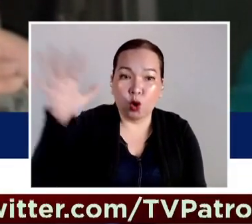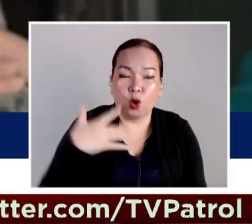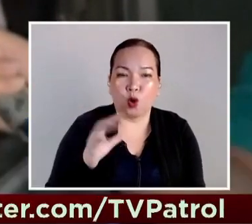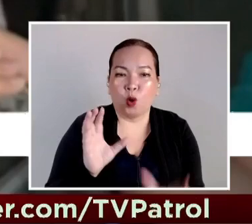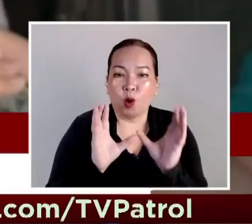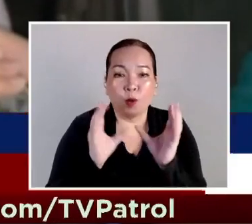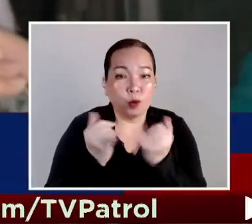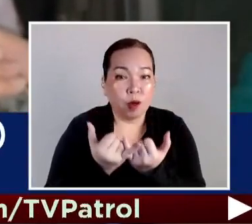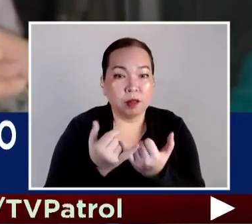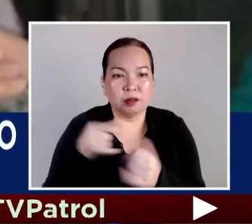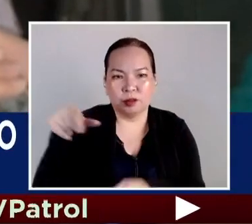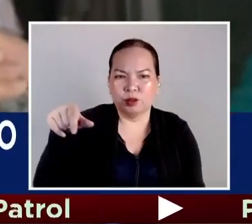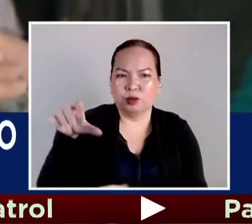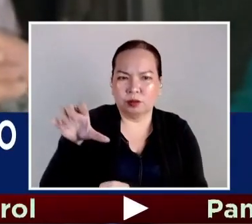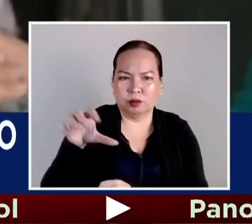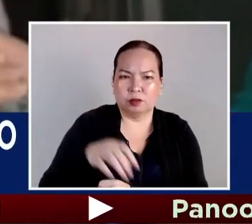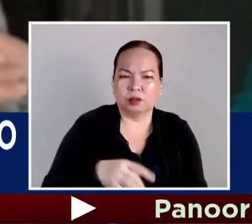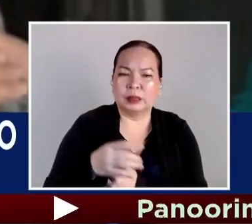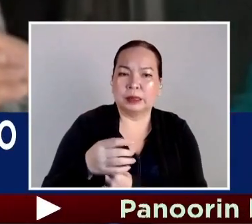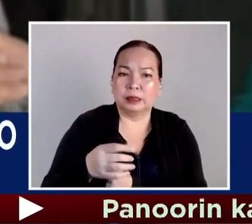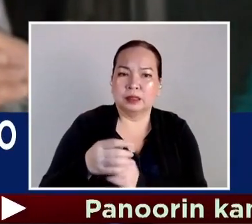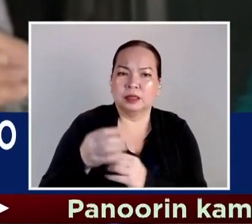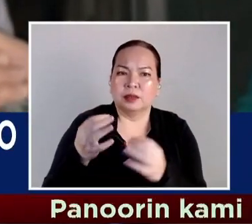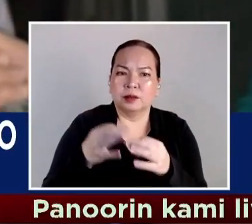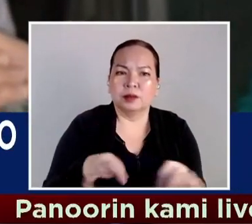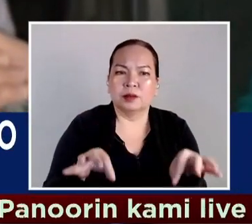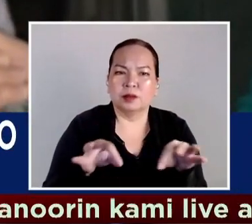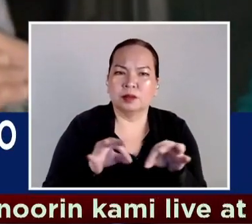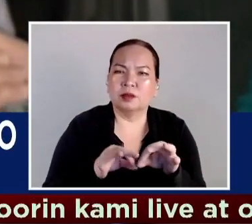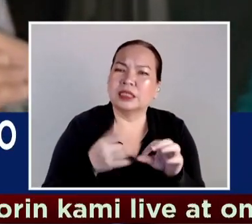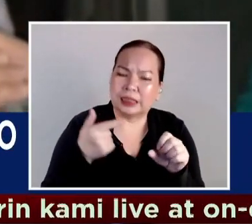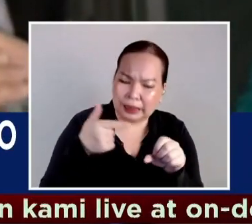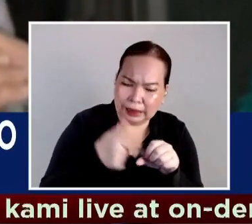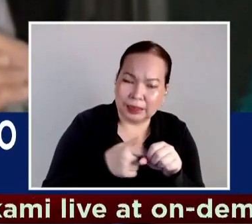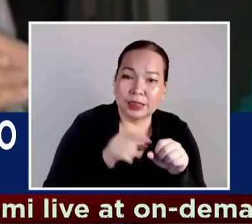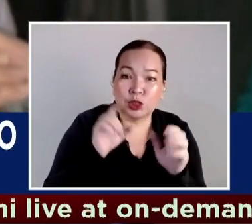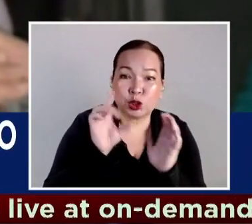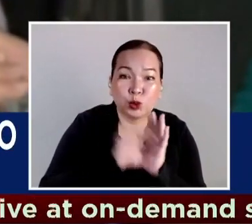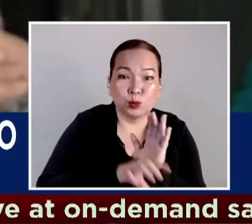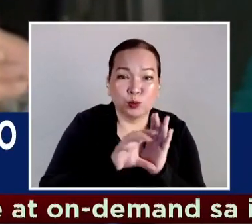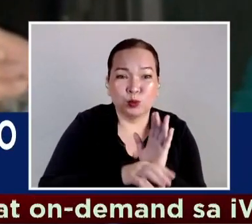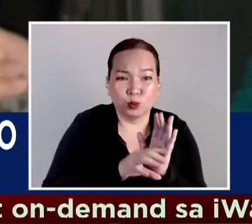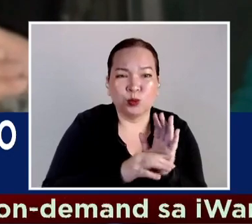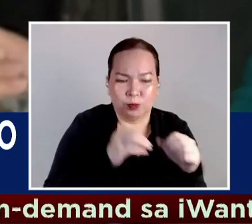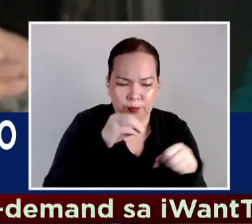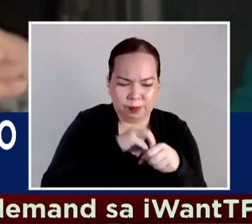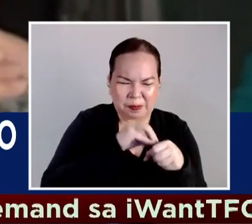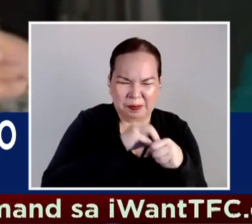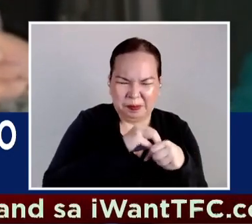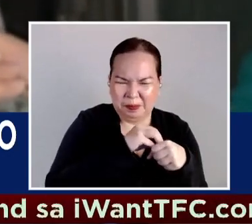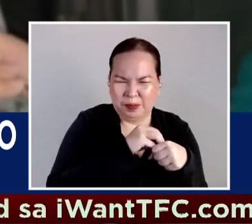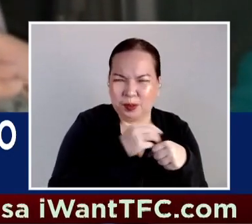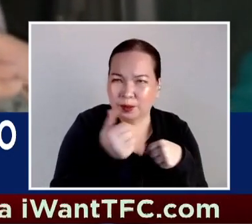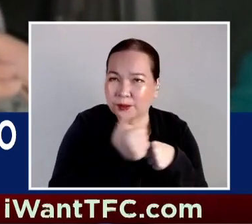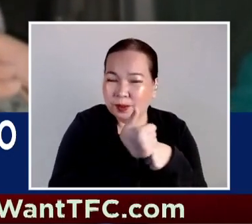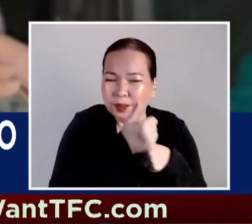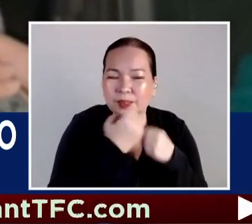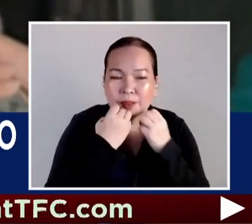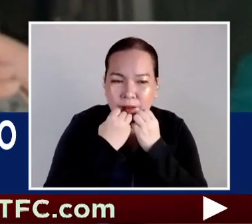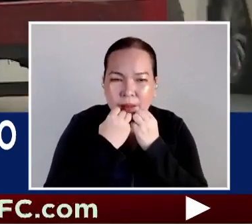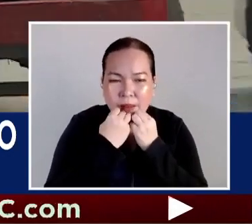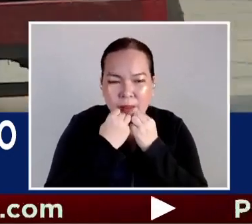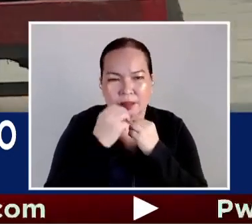City. And napaka-importante na mura yung mapapagasan ko para matagal ko magamit yung gasolina ng